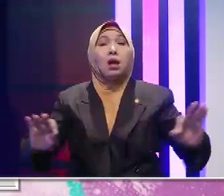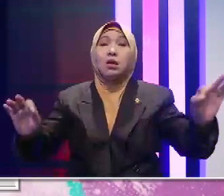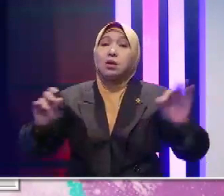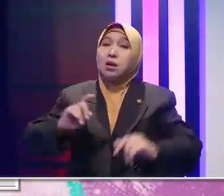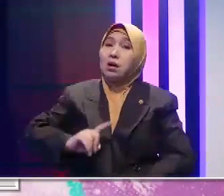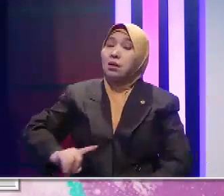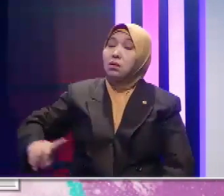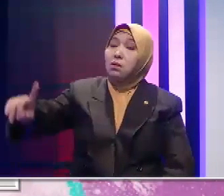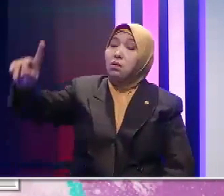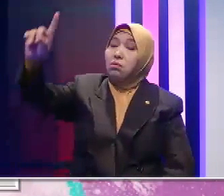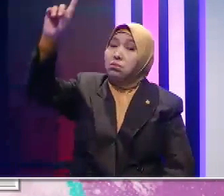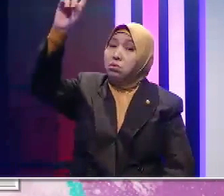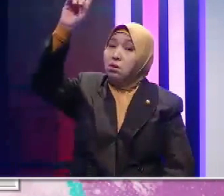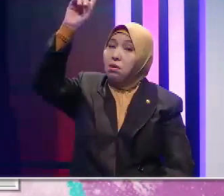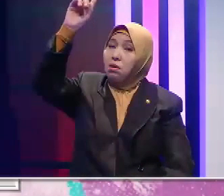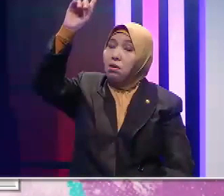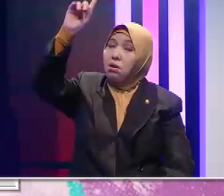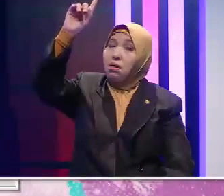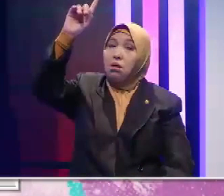Sadaqallahul